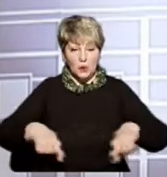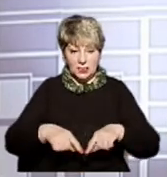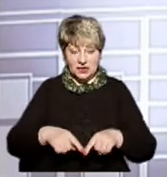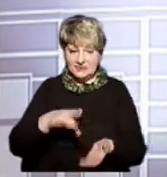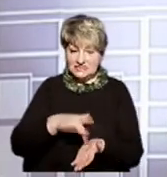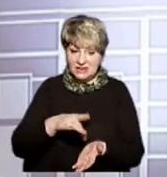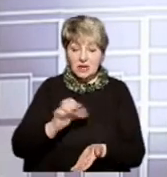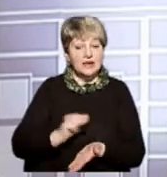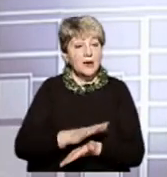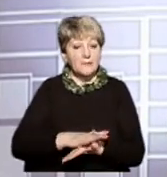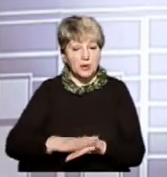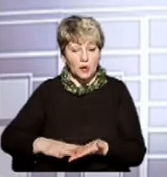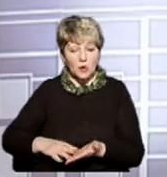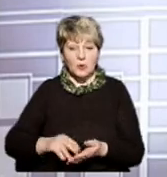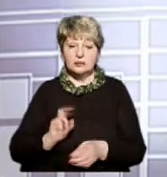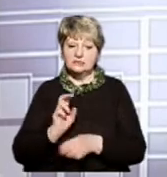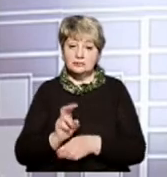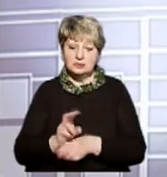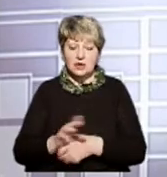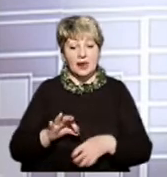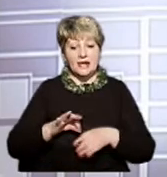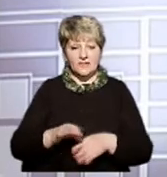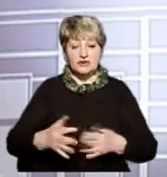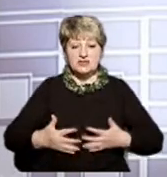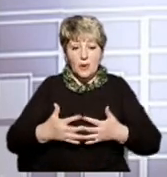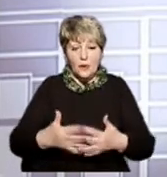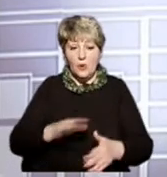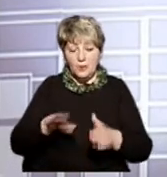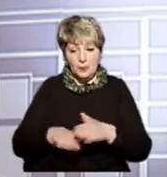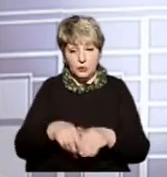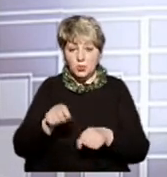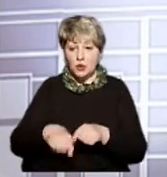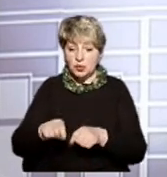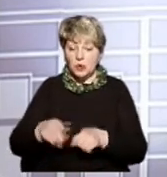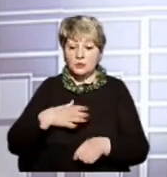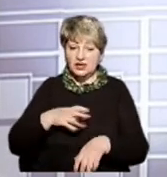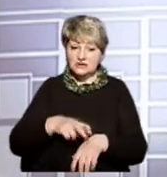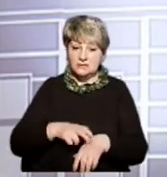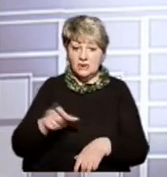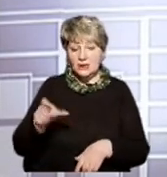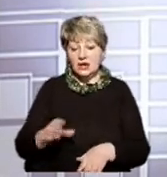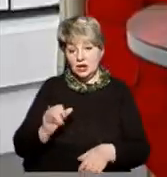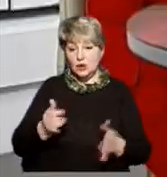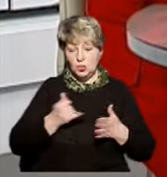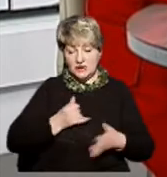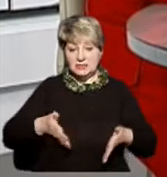центру, продовжують пролонгувати і вести вагітність уже під контролем наших фахівців і народжують в перинатальному